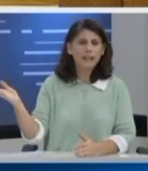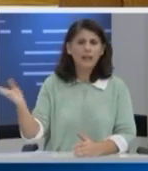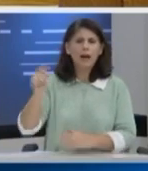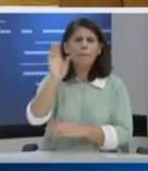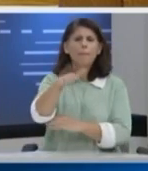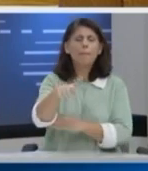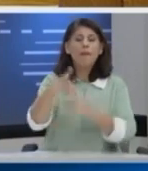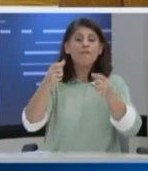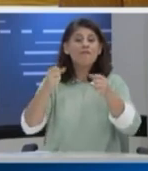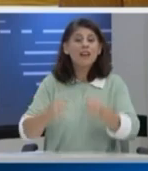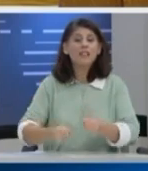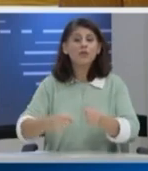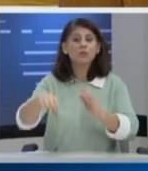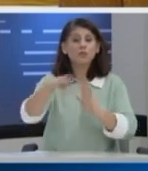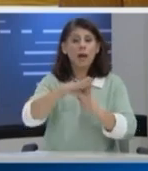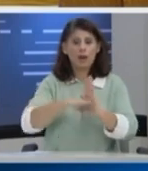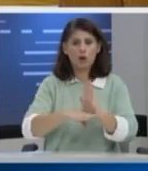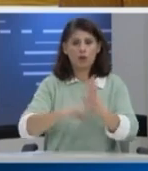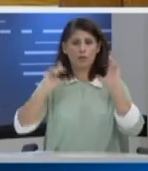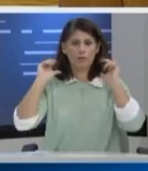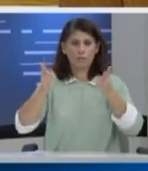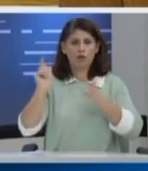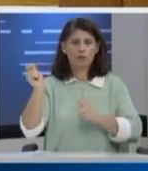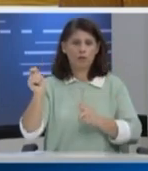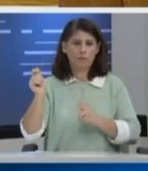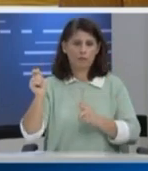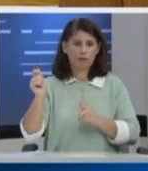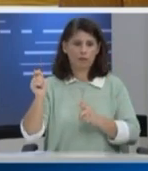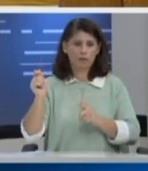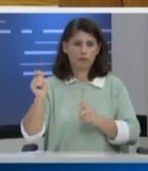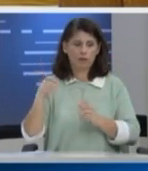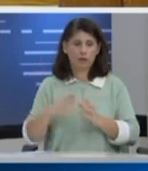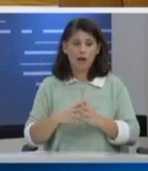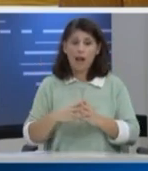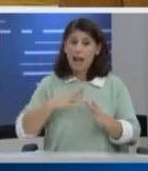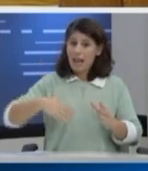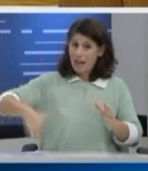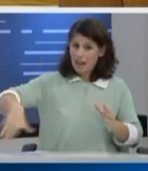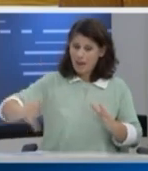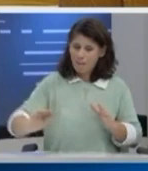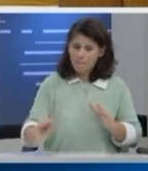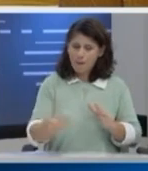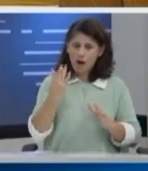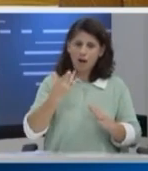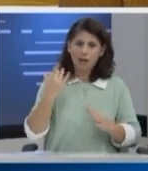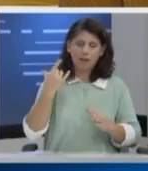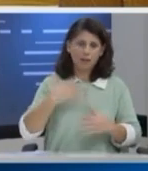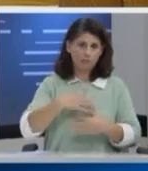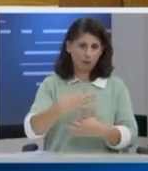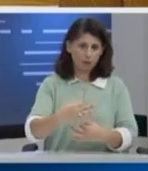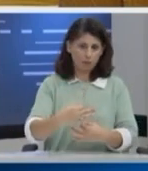ακόμα και τους βασικούς κανόνες του δημοκρατικού πολιτεύματος. Ο λαός εκλέγει τους αντιπροσώπους